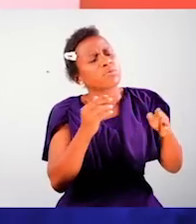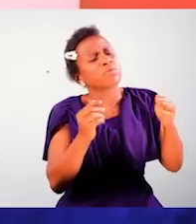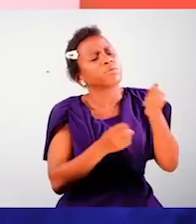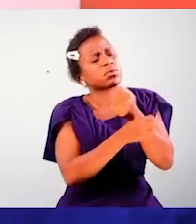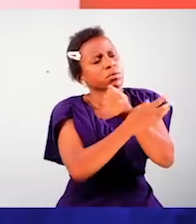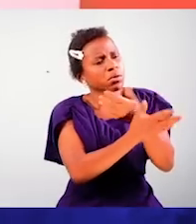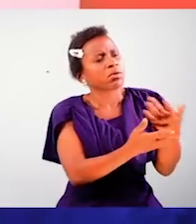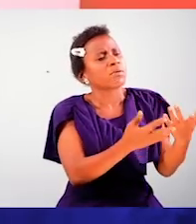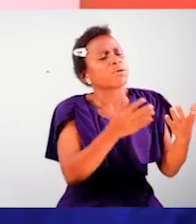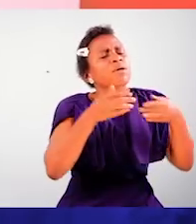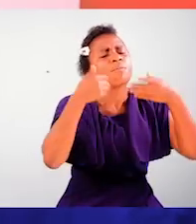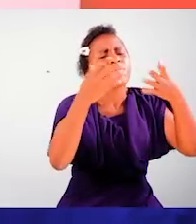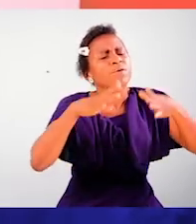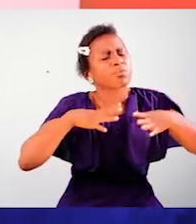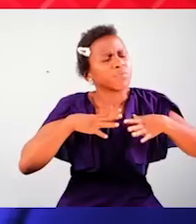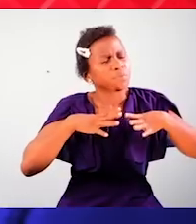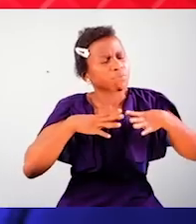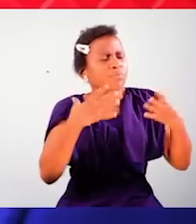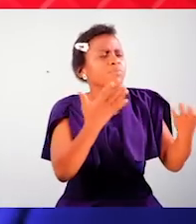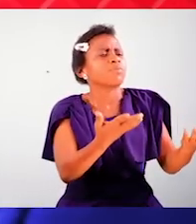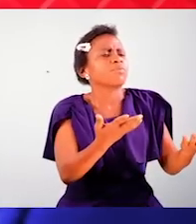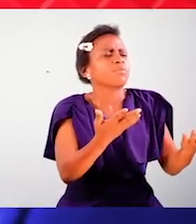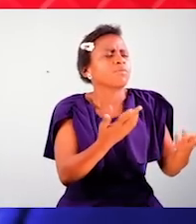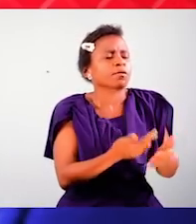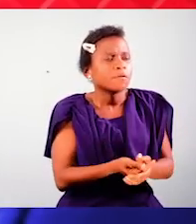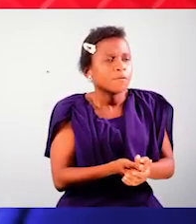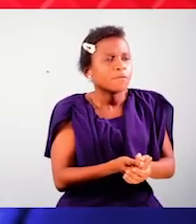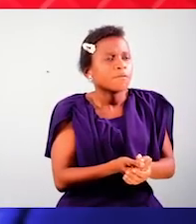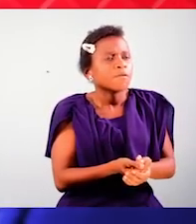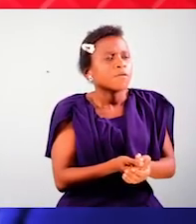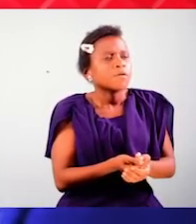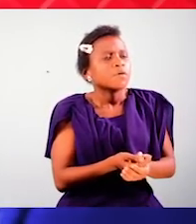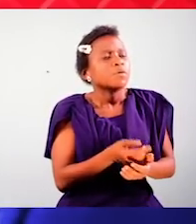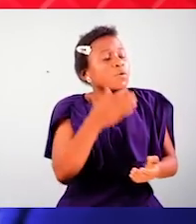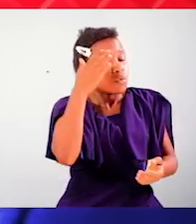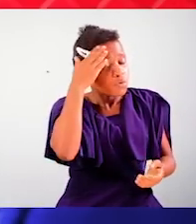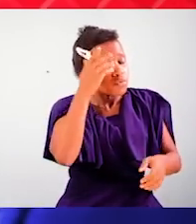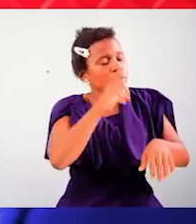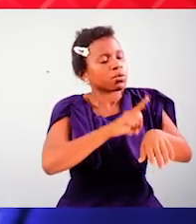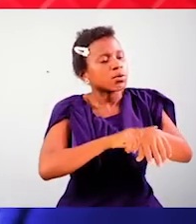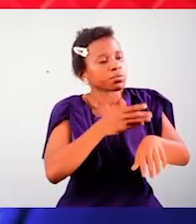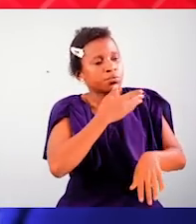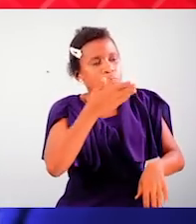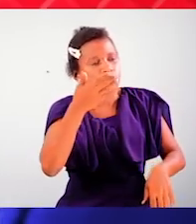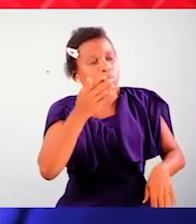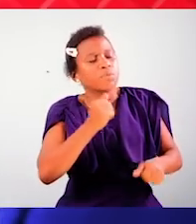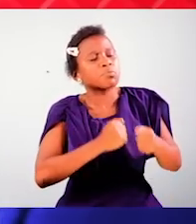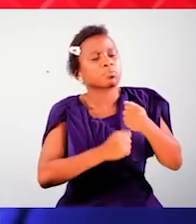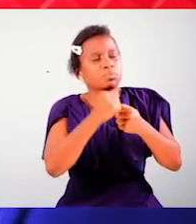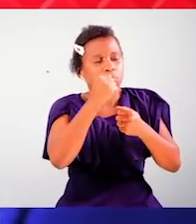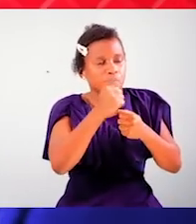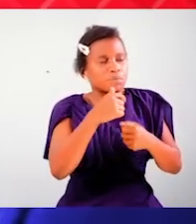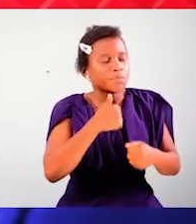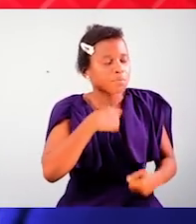atumie nguvu uliompa, jurisdiction yake na authority yake. Sawa. Unajua wakati mwingine watu wanashindwa kufanya hatua